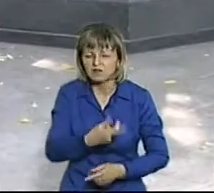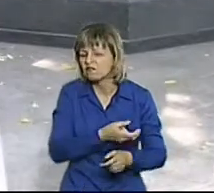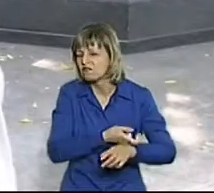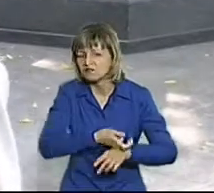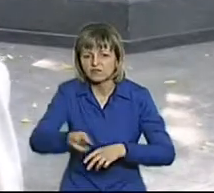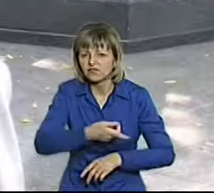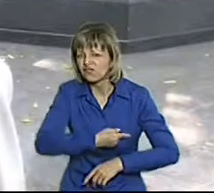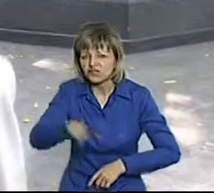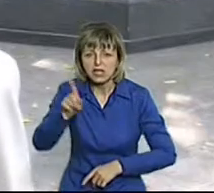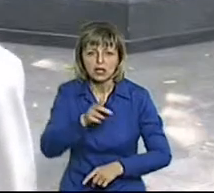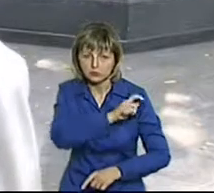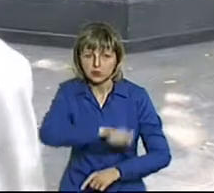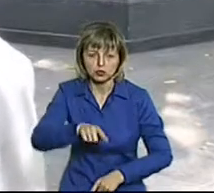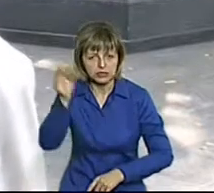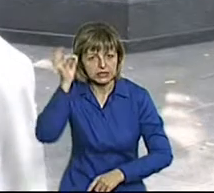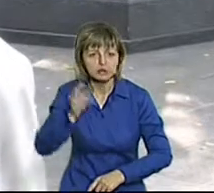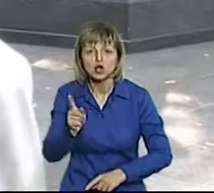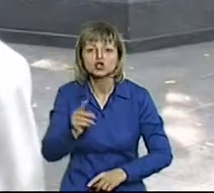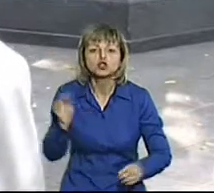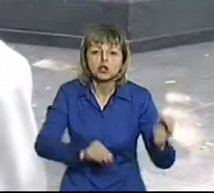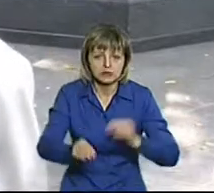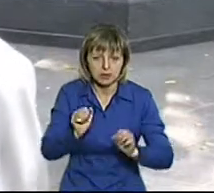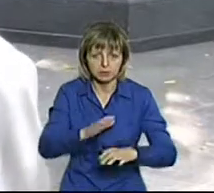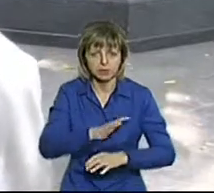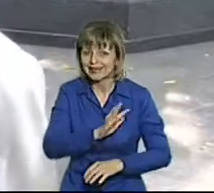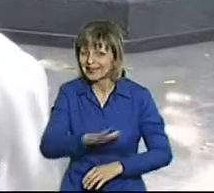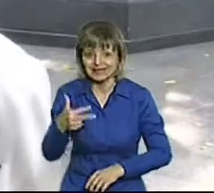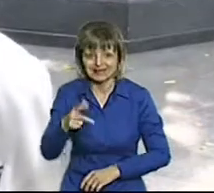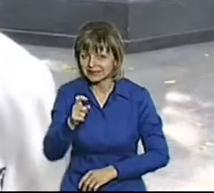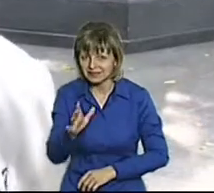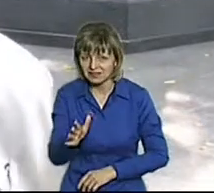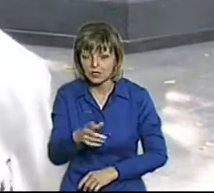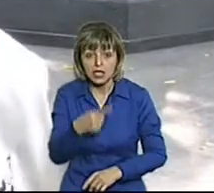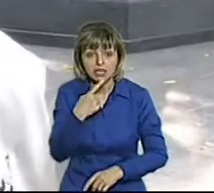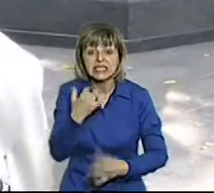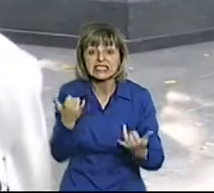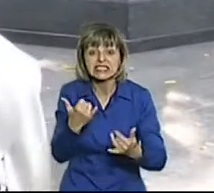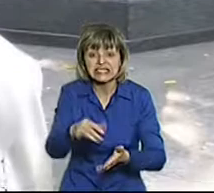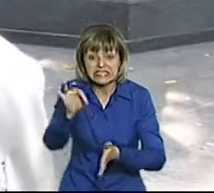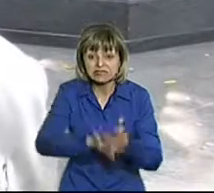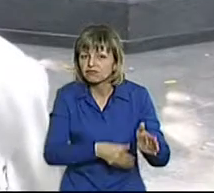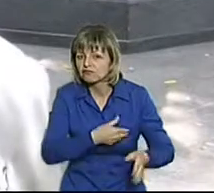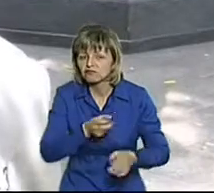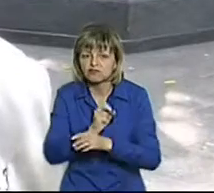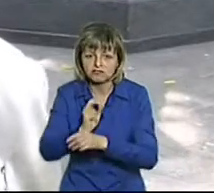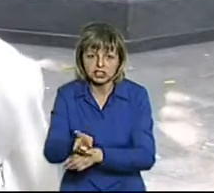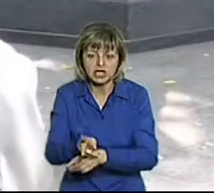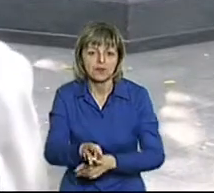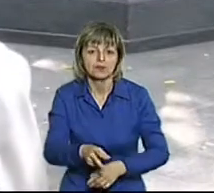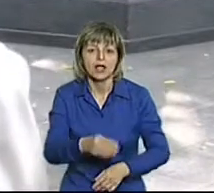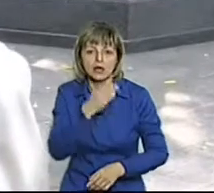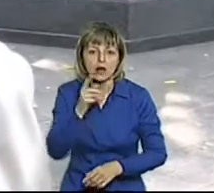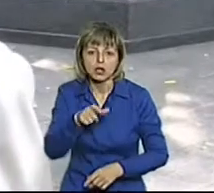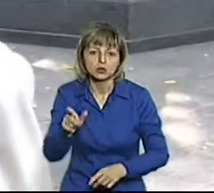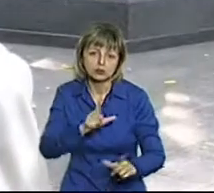фольксдойчі, що можна було зібрати навіть не за півгодини, розумієте, це давалось вже. То багато поїхало в село Мірші, а